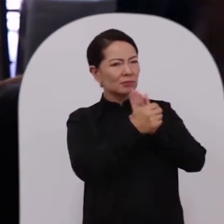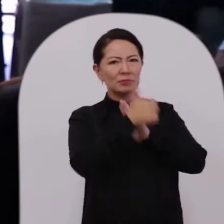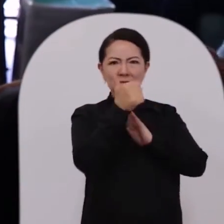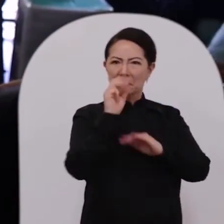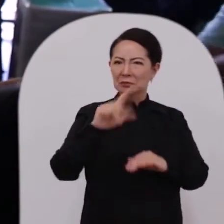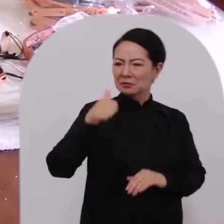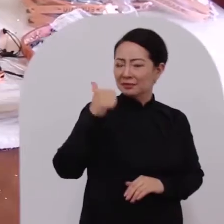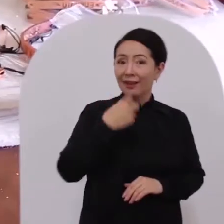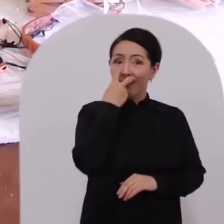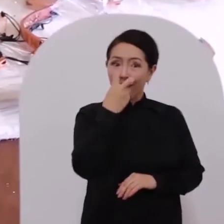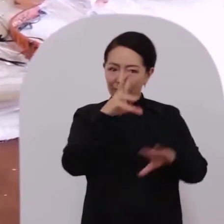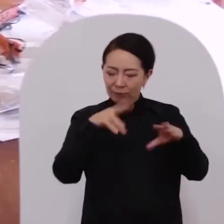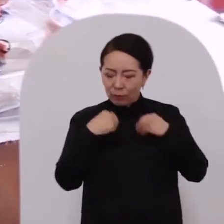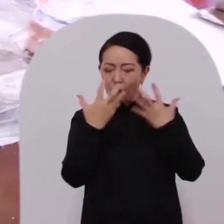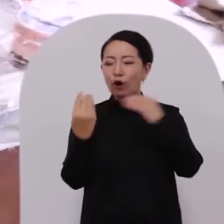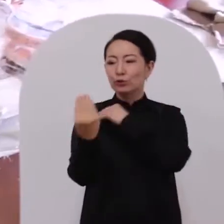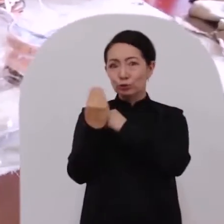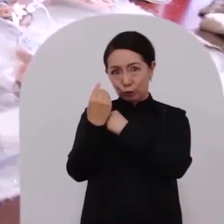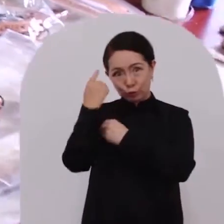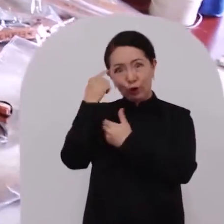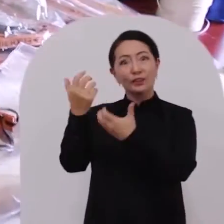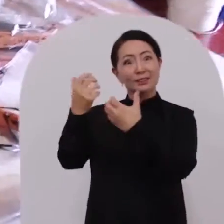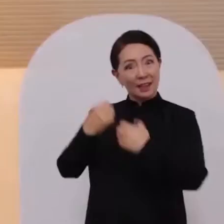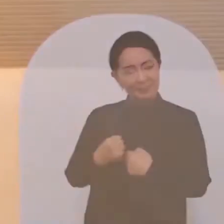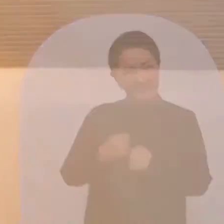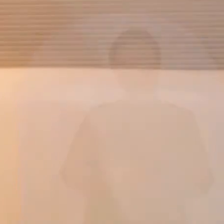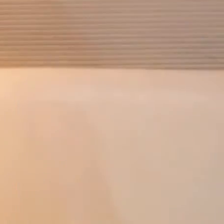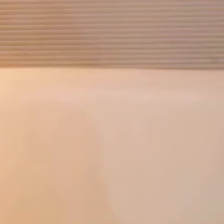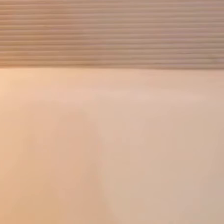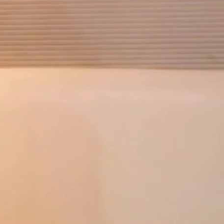чадварлаг мундаг байгааг хараад маш олон зүйлийг тэндээс суралцаж авсан.